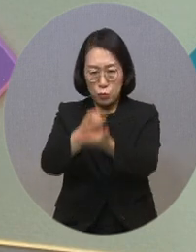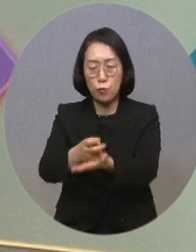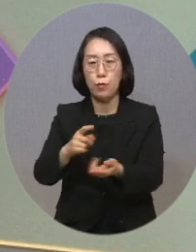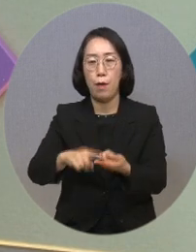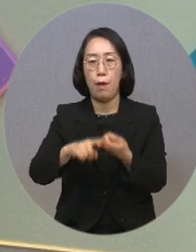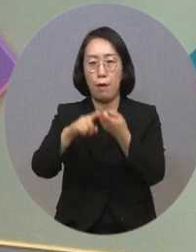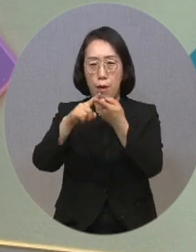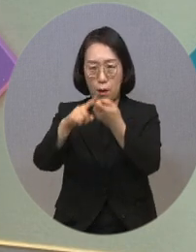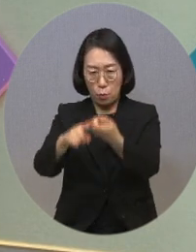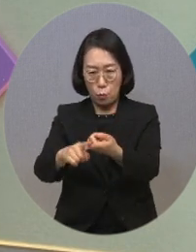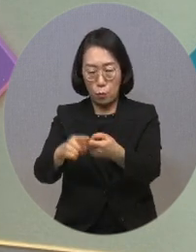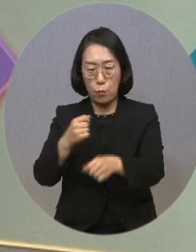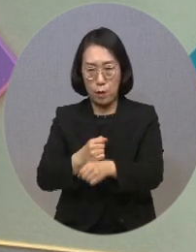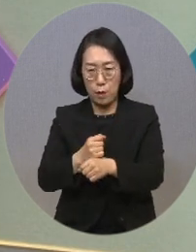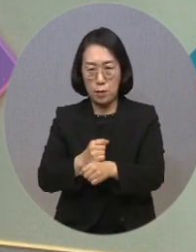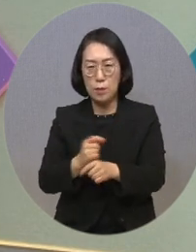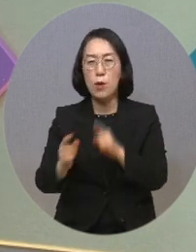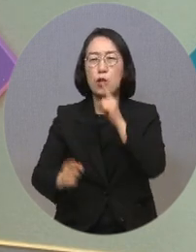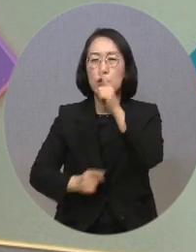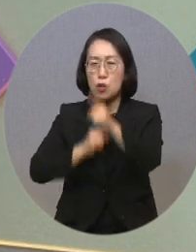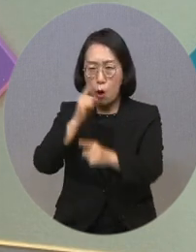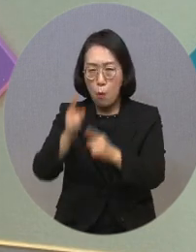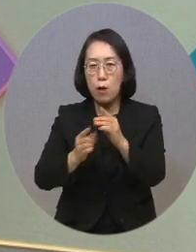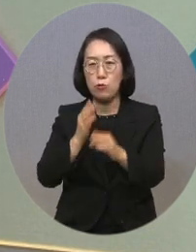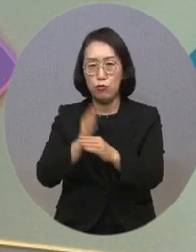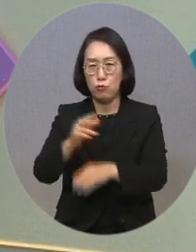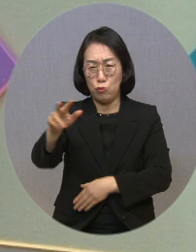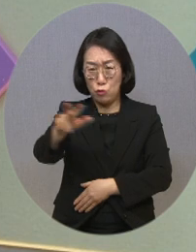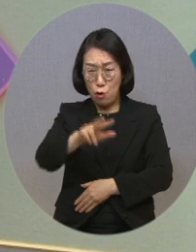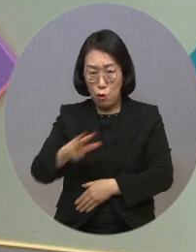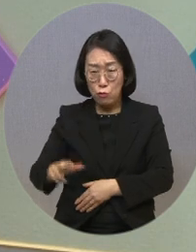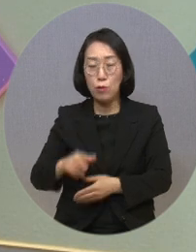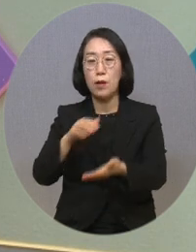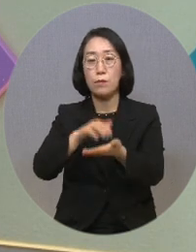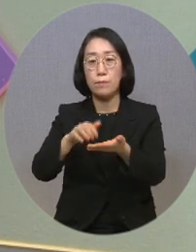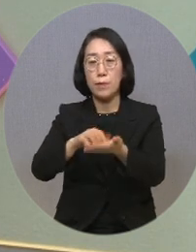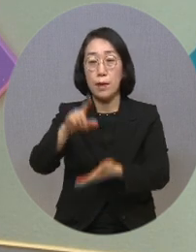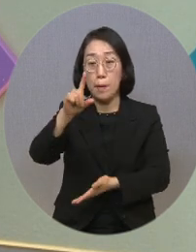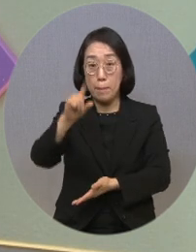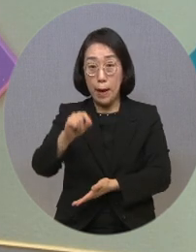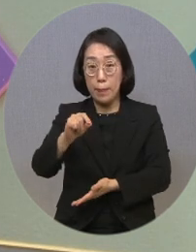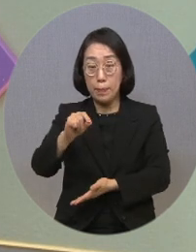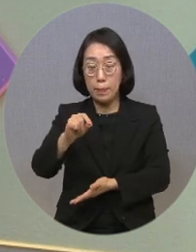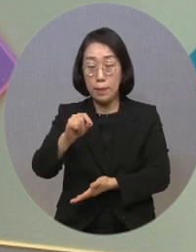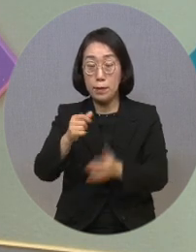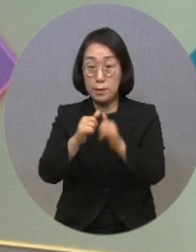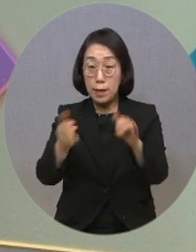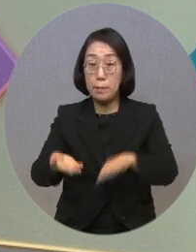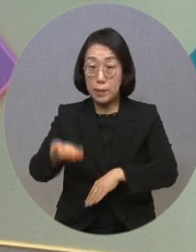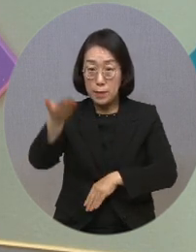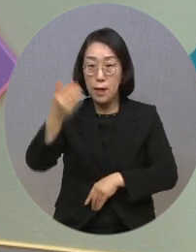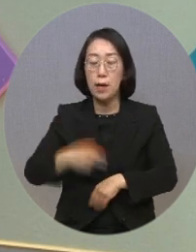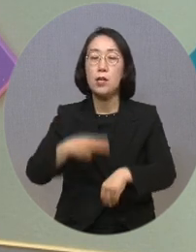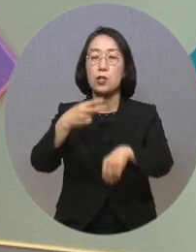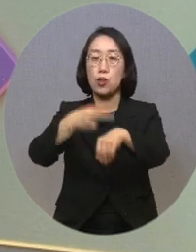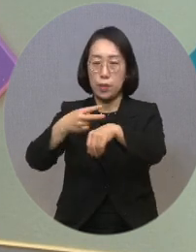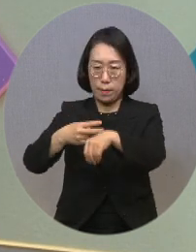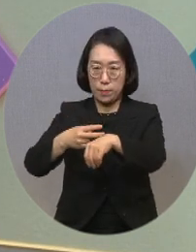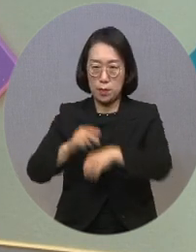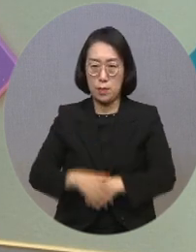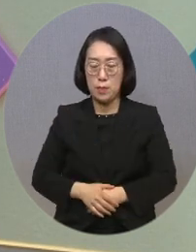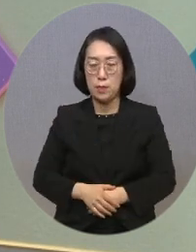지금 그분들이 청원을 해놓은 상태시더라고요. 전국에 그러신가요? 1만여 분의 어떤 지역아동센터에 근무하시는 선생님들이 계시고